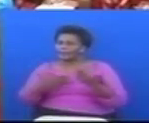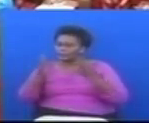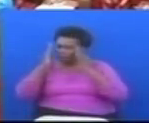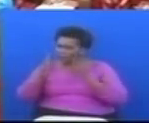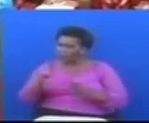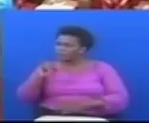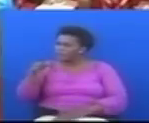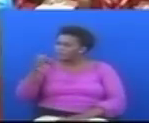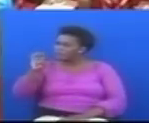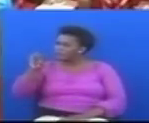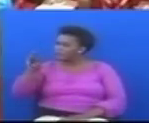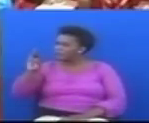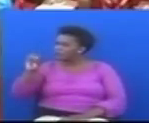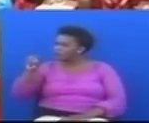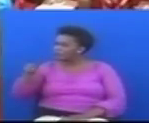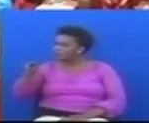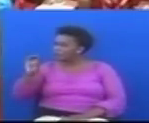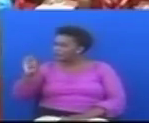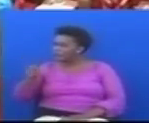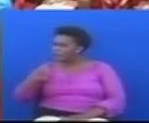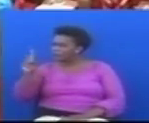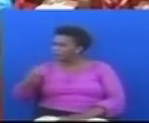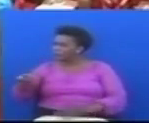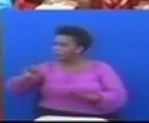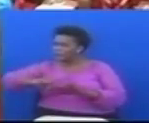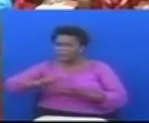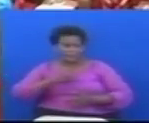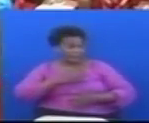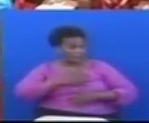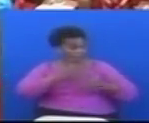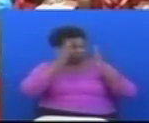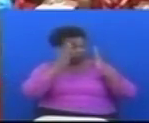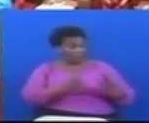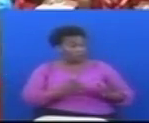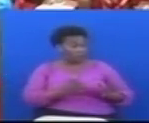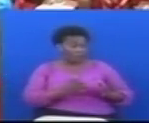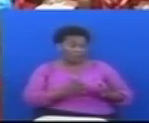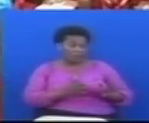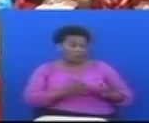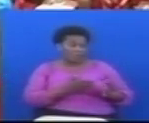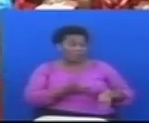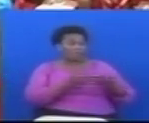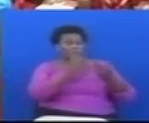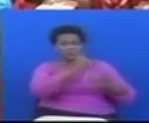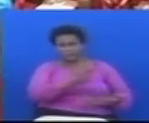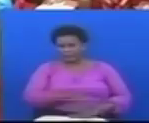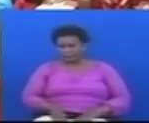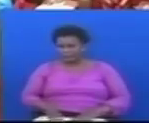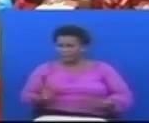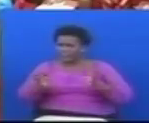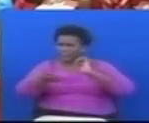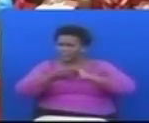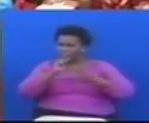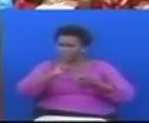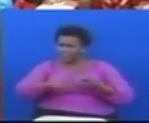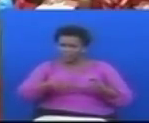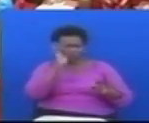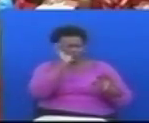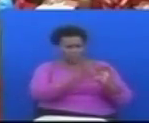Ya Mheshimiwa Naibu Spika, nashukuru kwa kunipa nafasi. Tatizo lililopo Kibiti pia lipo katika jimbo la